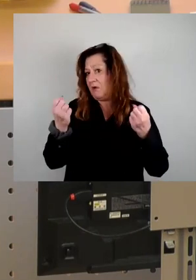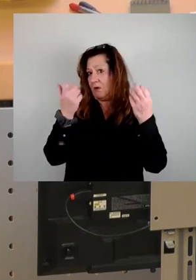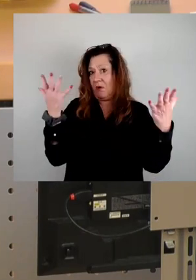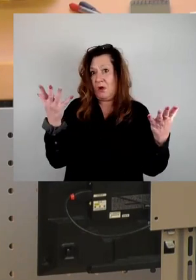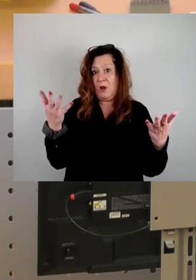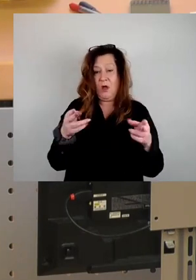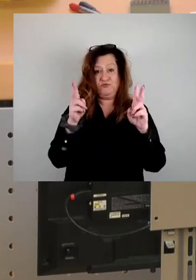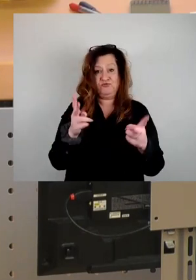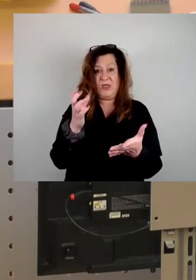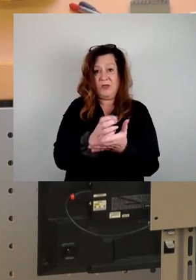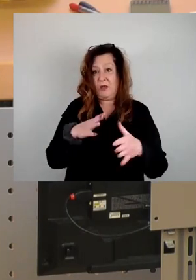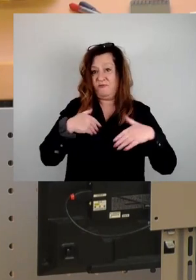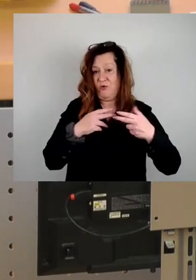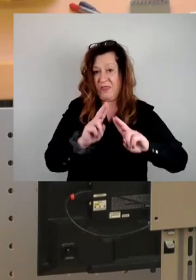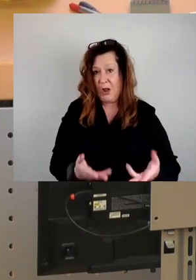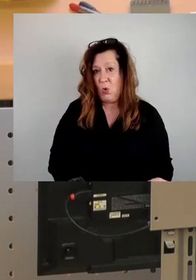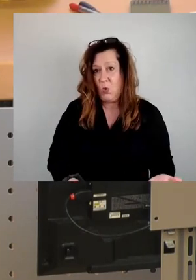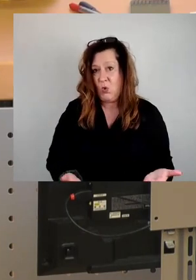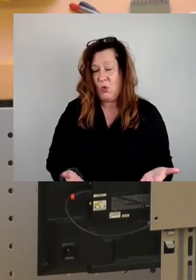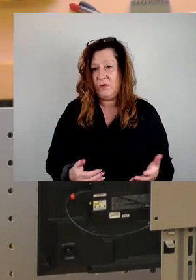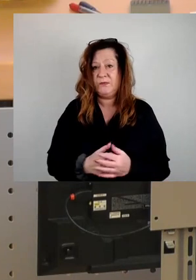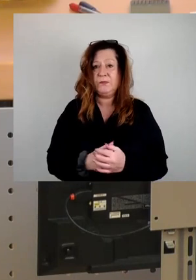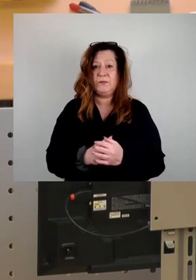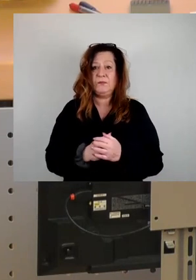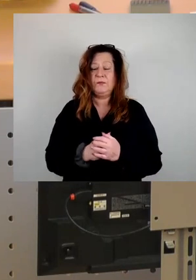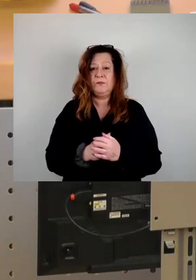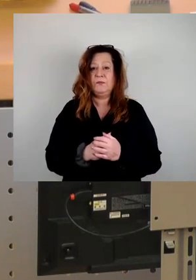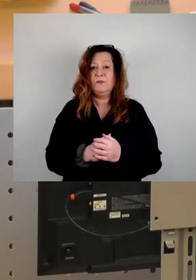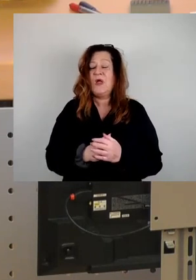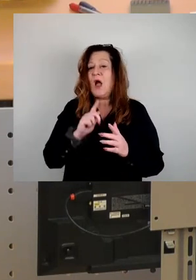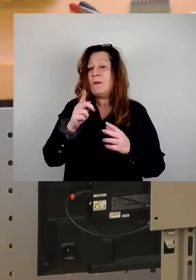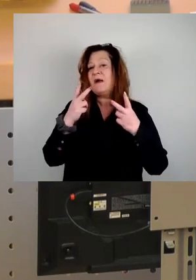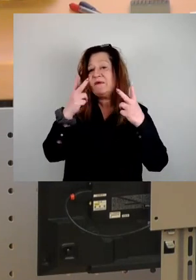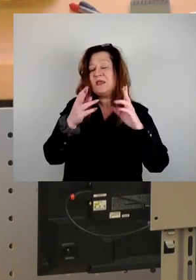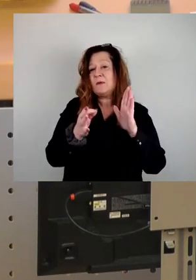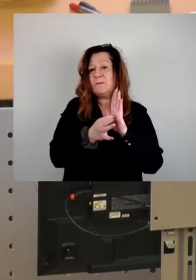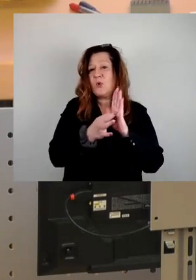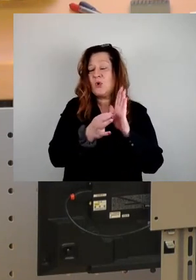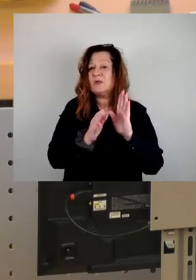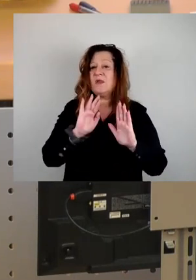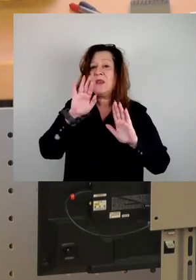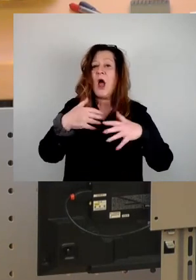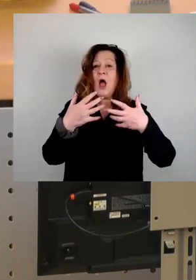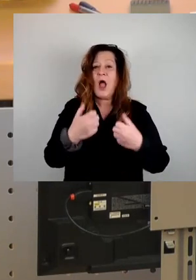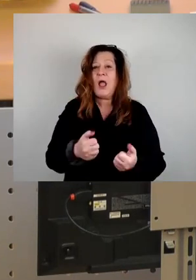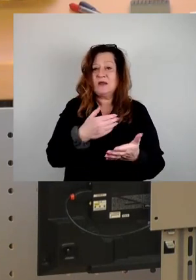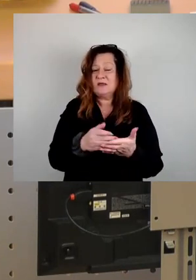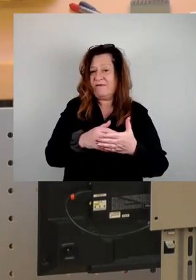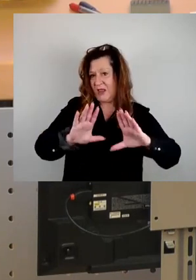zugutekommt. Ein weiterer und der wichtigste Punkt eigentlich ist die nachhaltige Weiternutzung der meisten